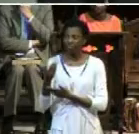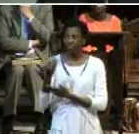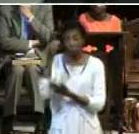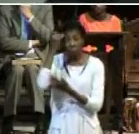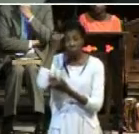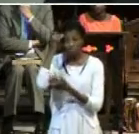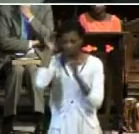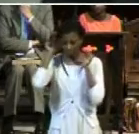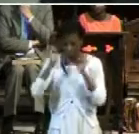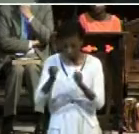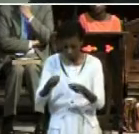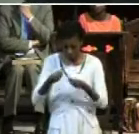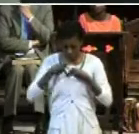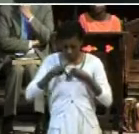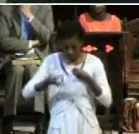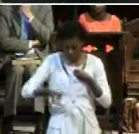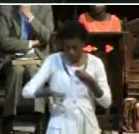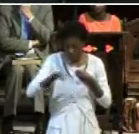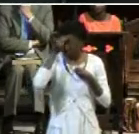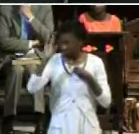permettre de comprendre Dieu et d'agir.